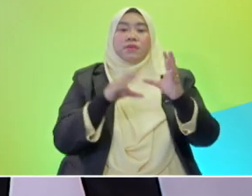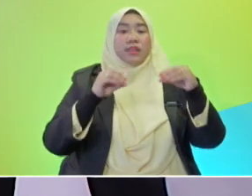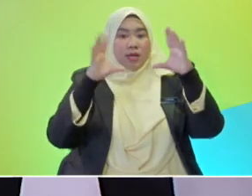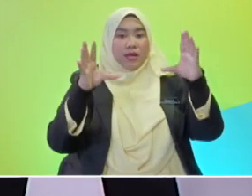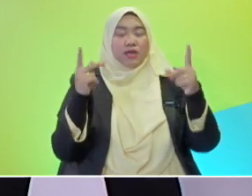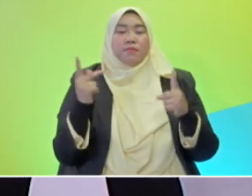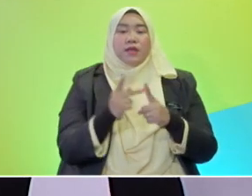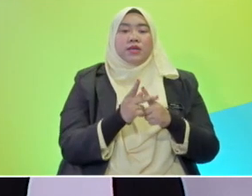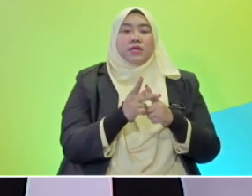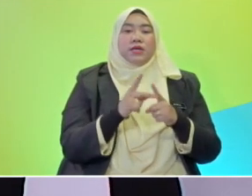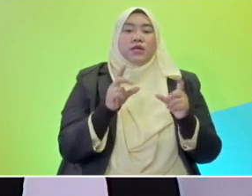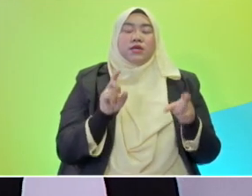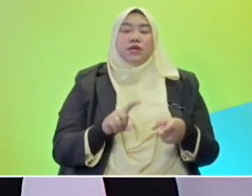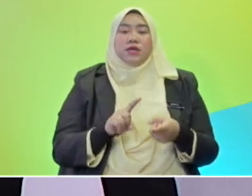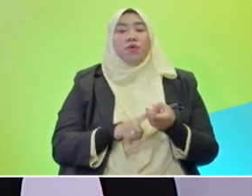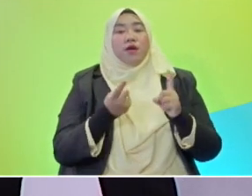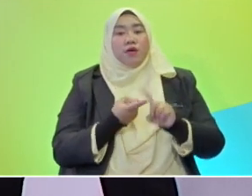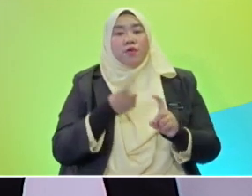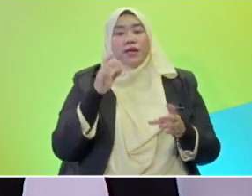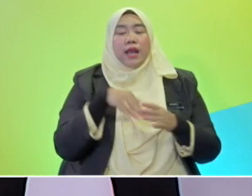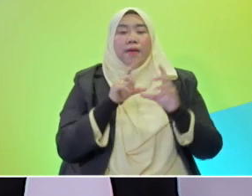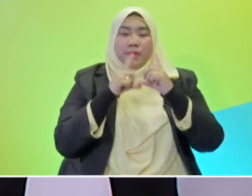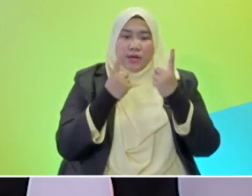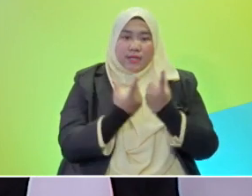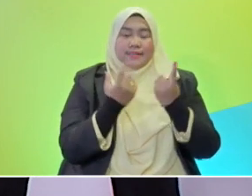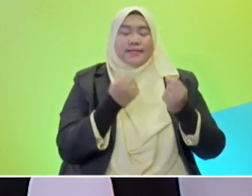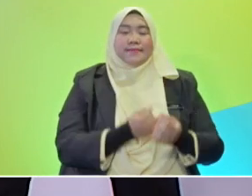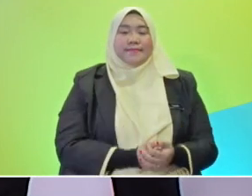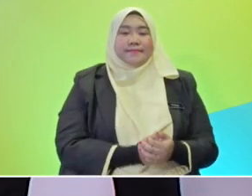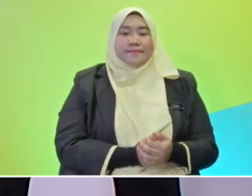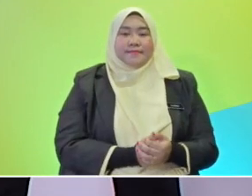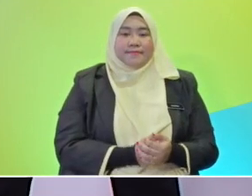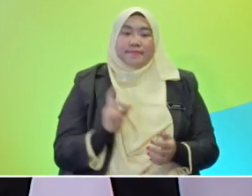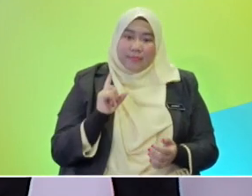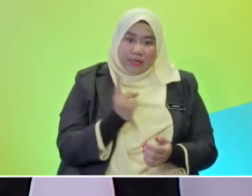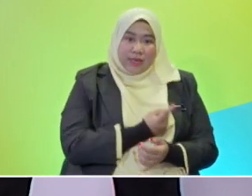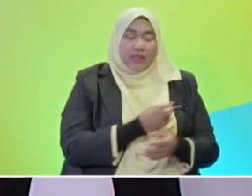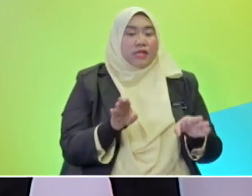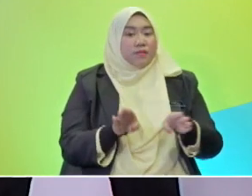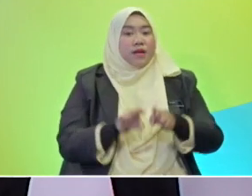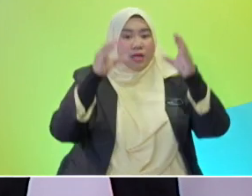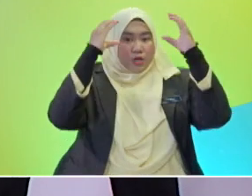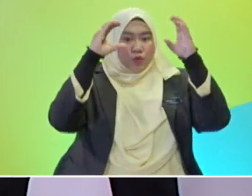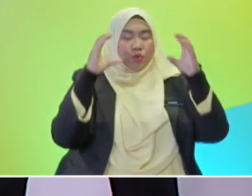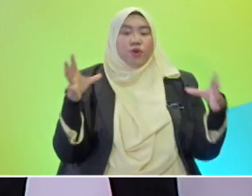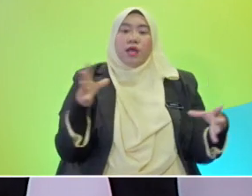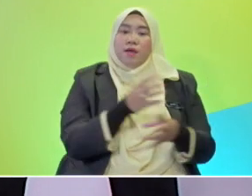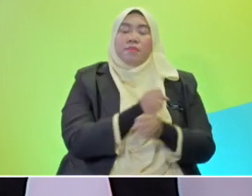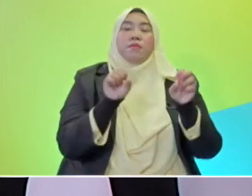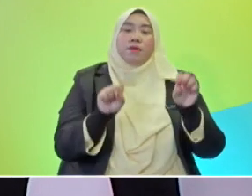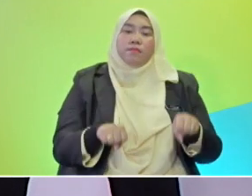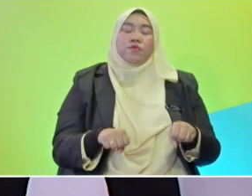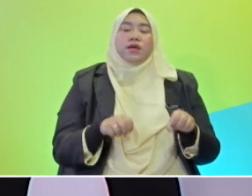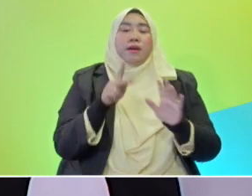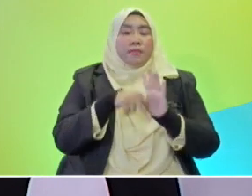Cikgu maka secara langsung dan tidak langsung kita sebagai guru dapat membuat pentaran